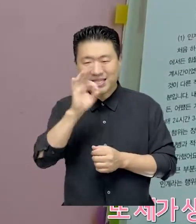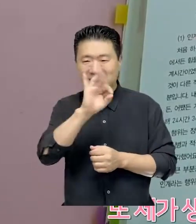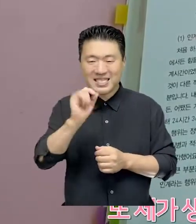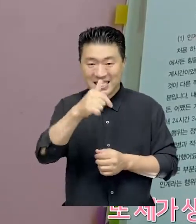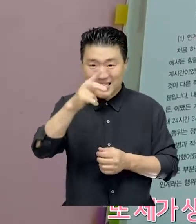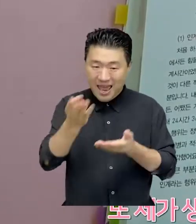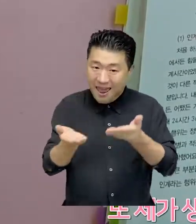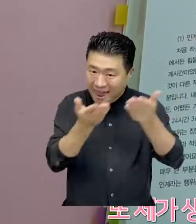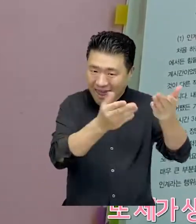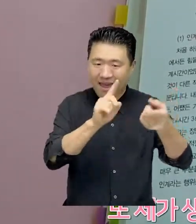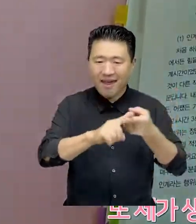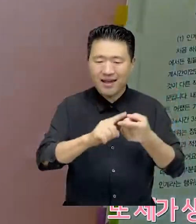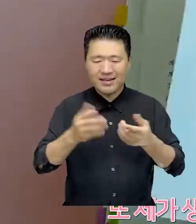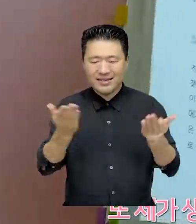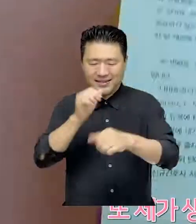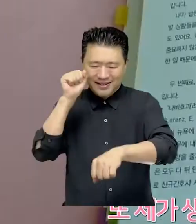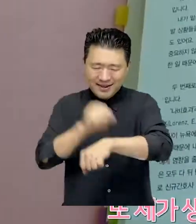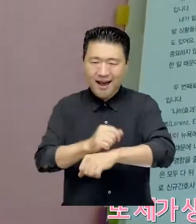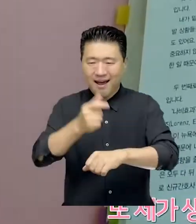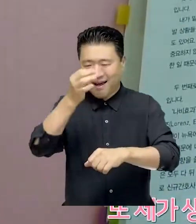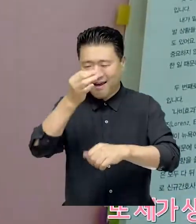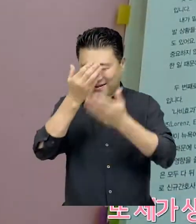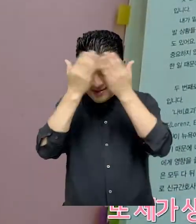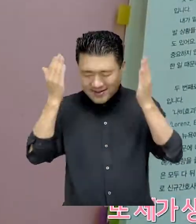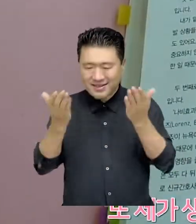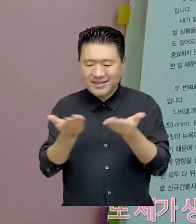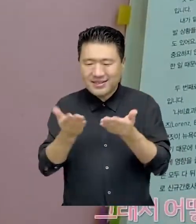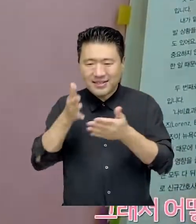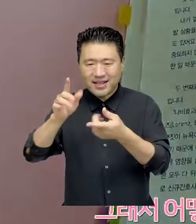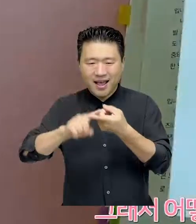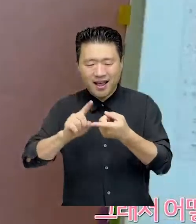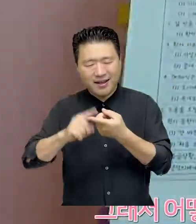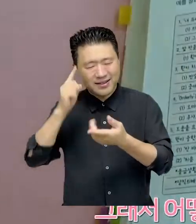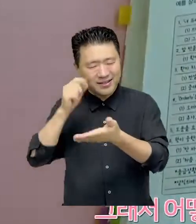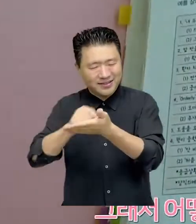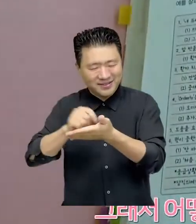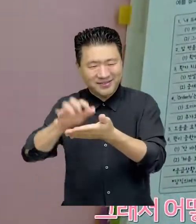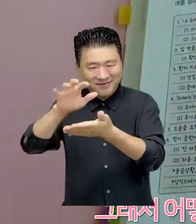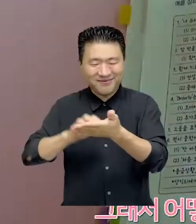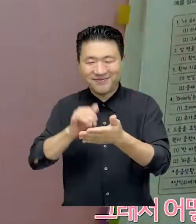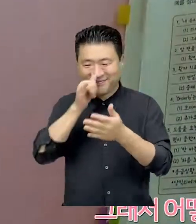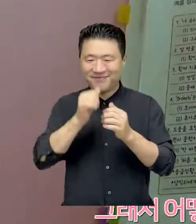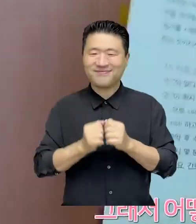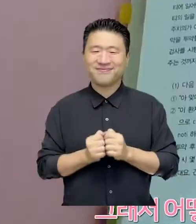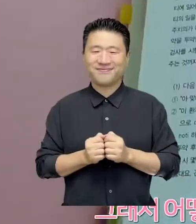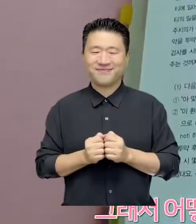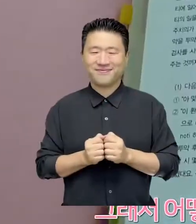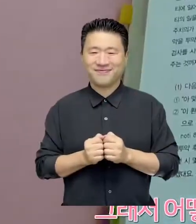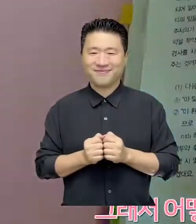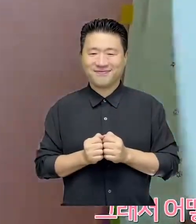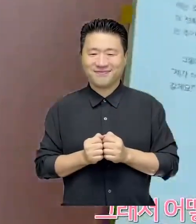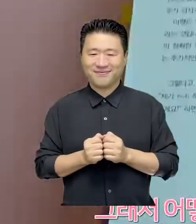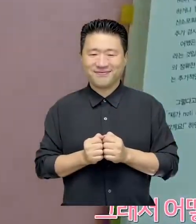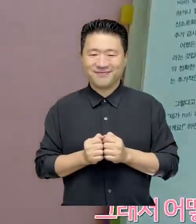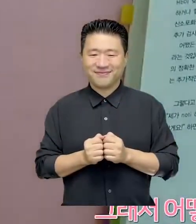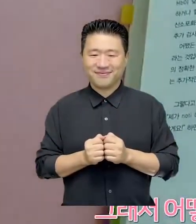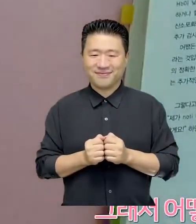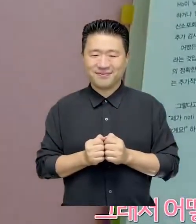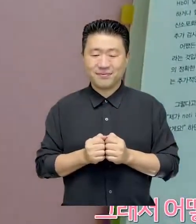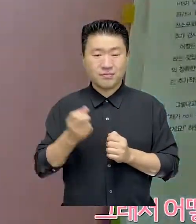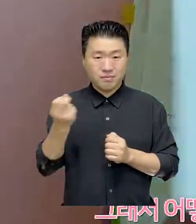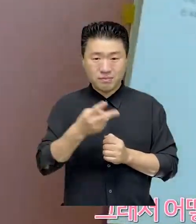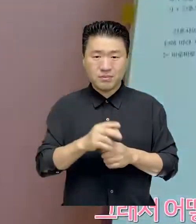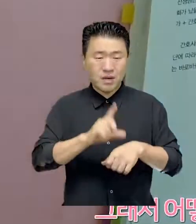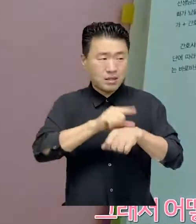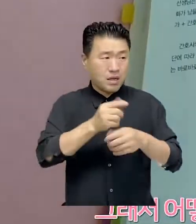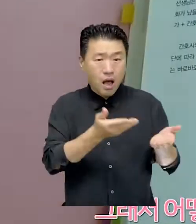생각하는 인계와 일 잘하는 간호사에 대한 저의 주관적인 생각들을 적어본 챕터입니다. 그래서